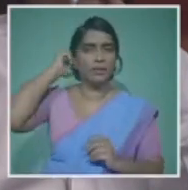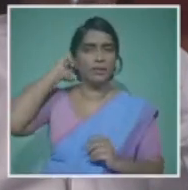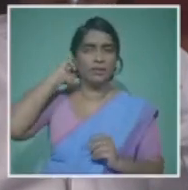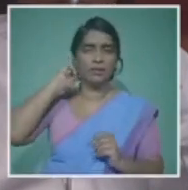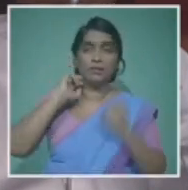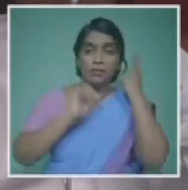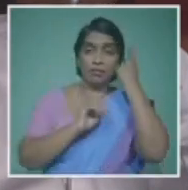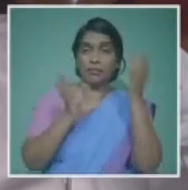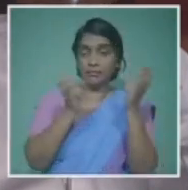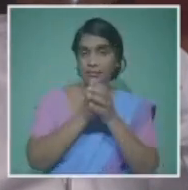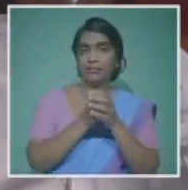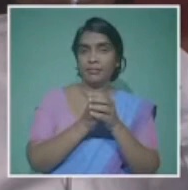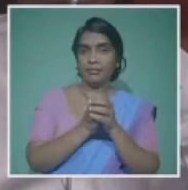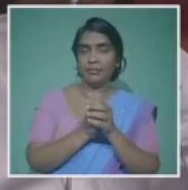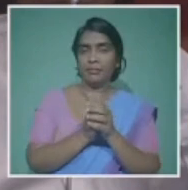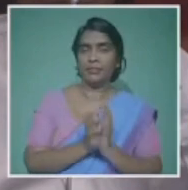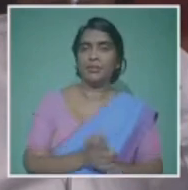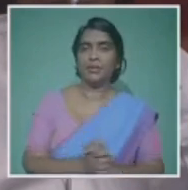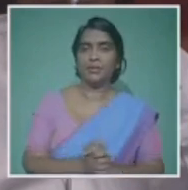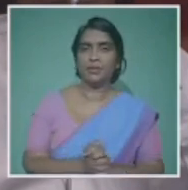වියත් මග.